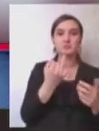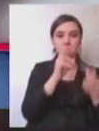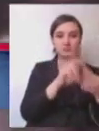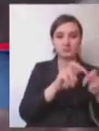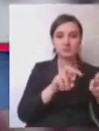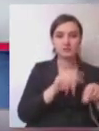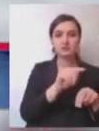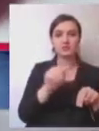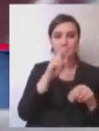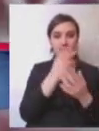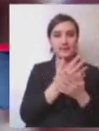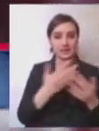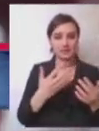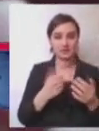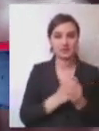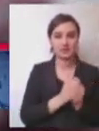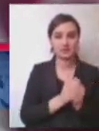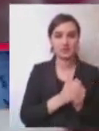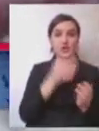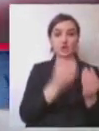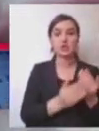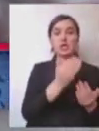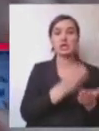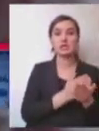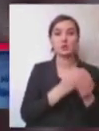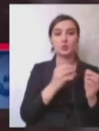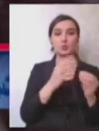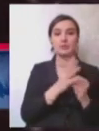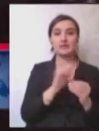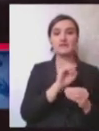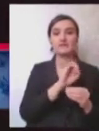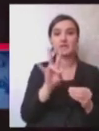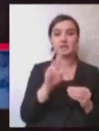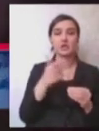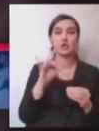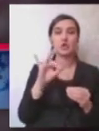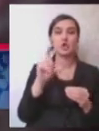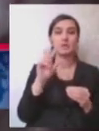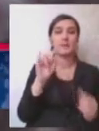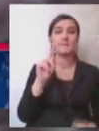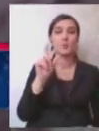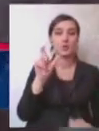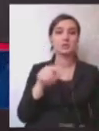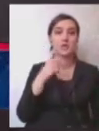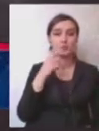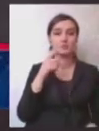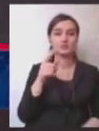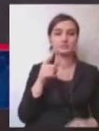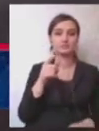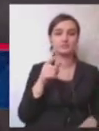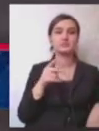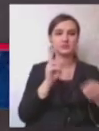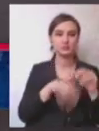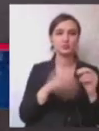აღნიშნული პრეპარატის, რის შემდეგ დაახლოებით 15 ივნისს, როგორც გიორგი ბაბუაძე აცხადებს ჩვენთან სატელეფონო საუბარში, დასრულდება